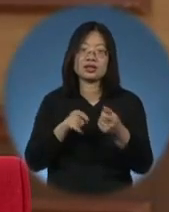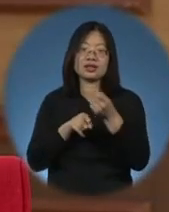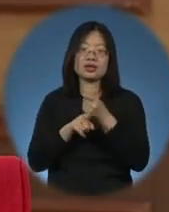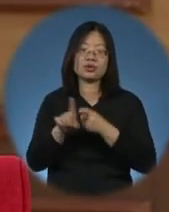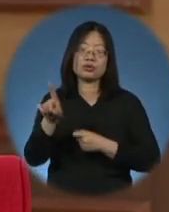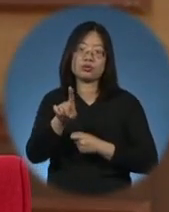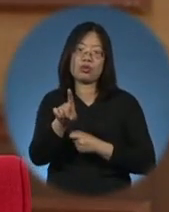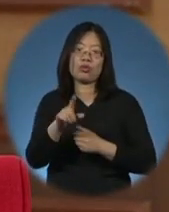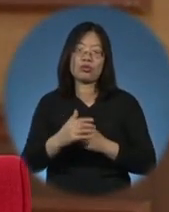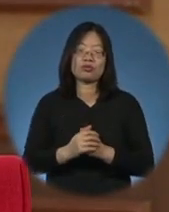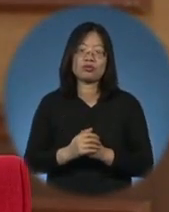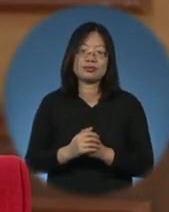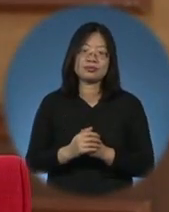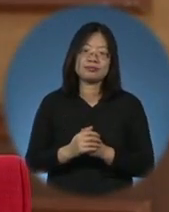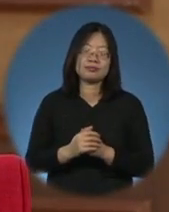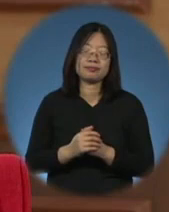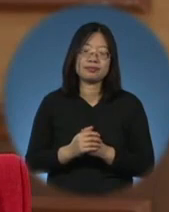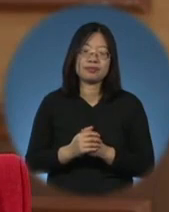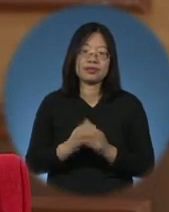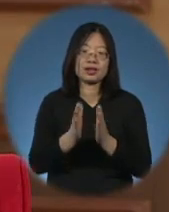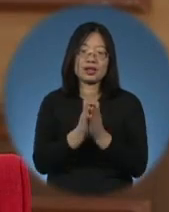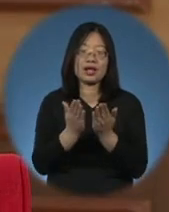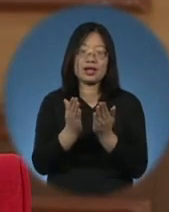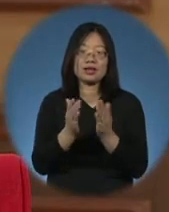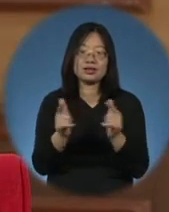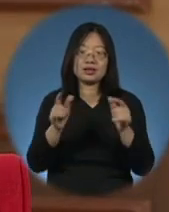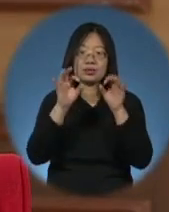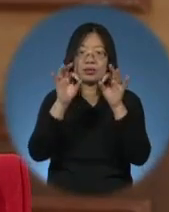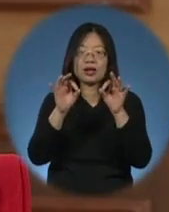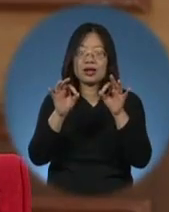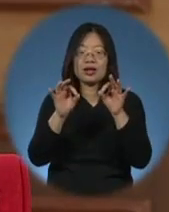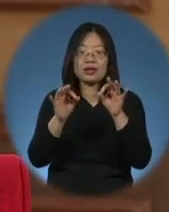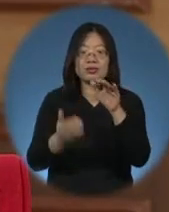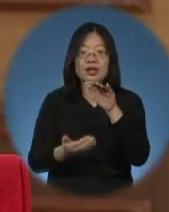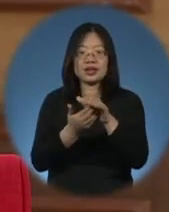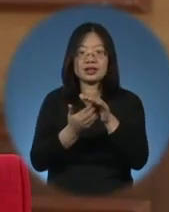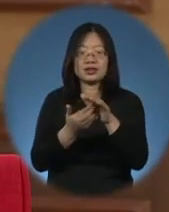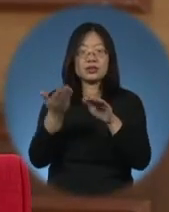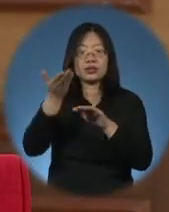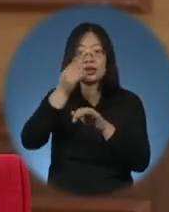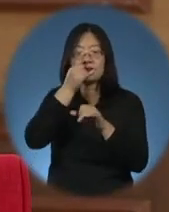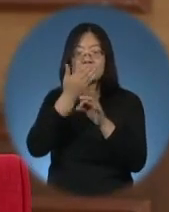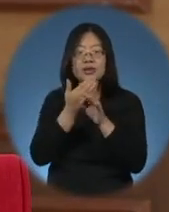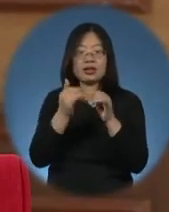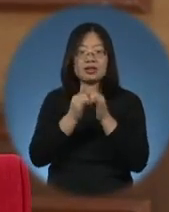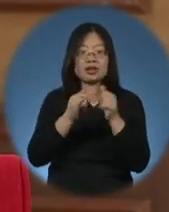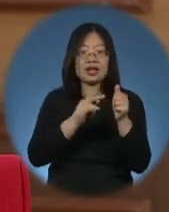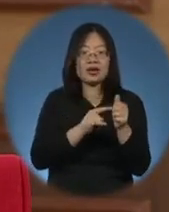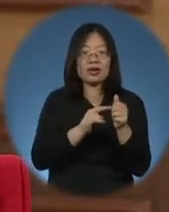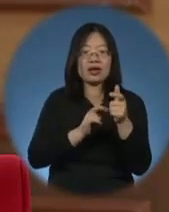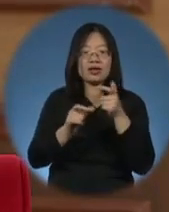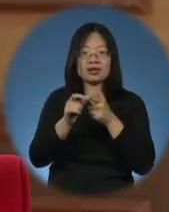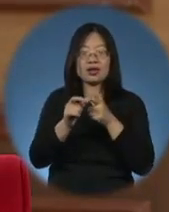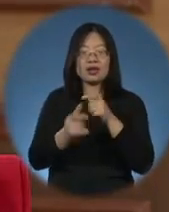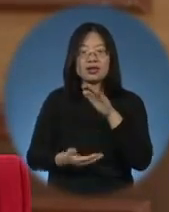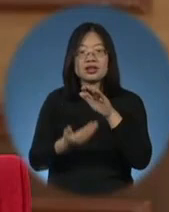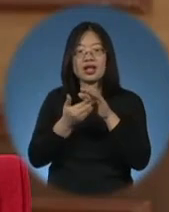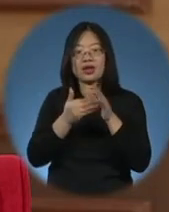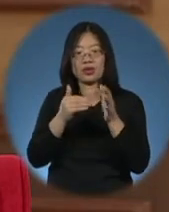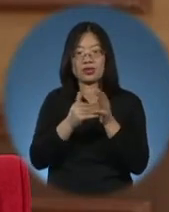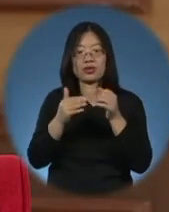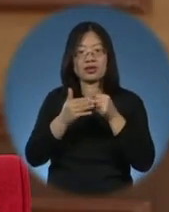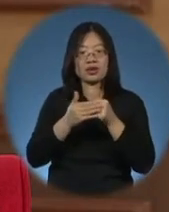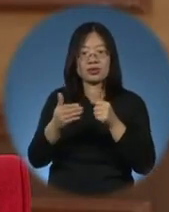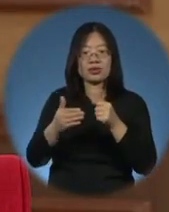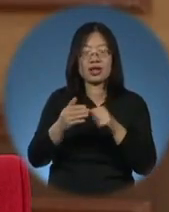이유는 그 책들도 그 베스트셀러 상위에 있으면은 사람들이 더 팔리죠. 더 사서 더 베스트셀러가 되잖아요.